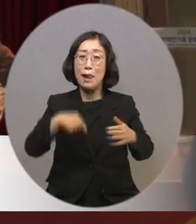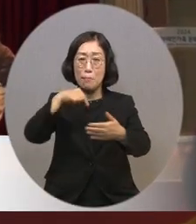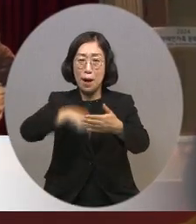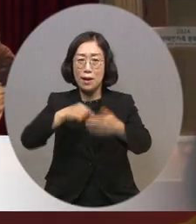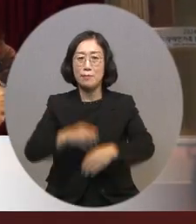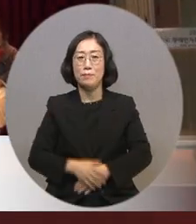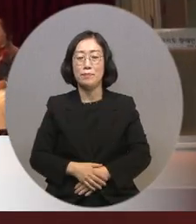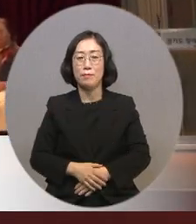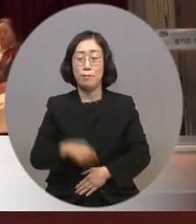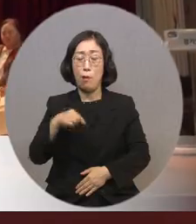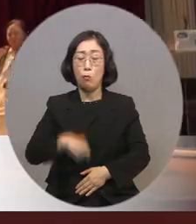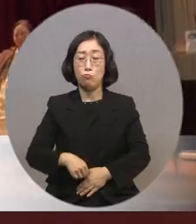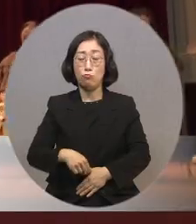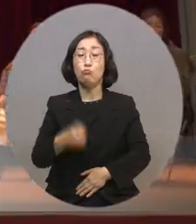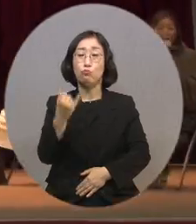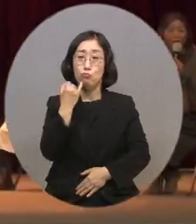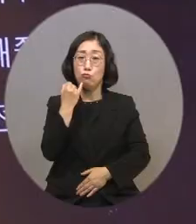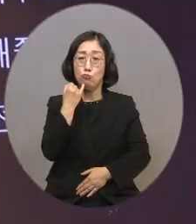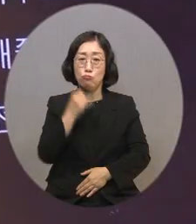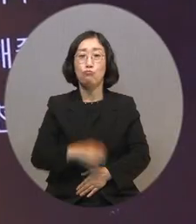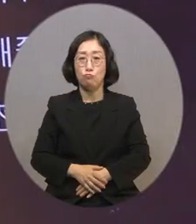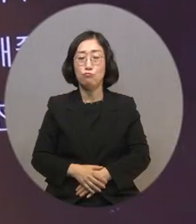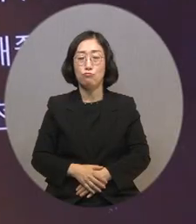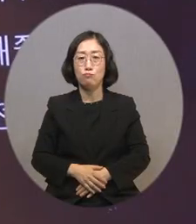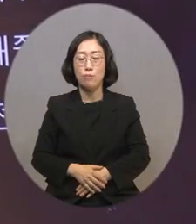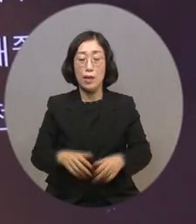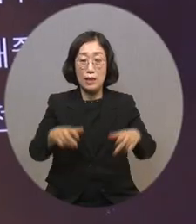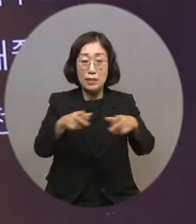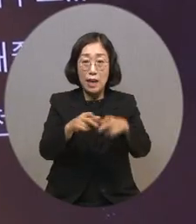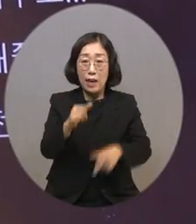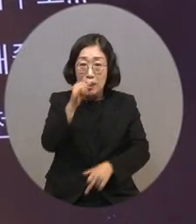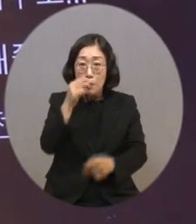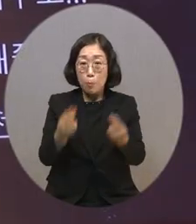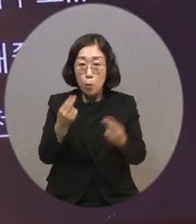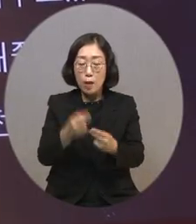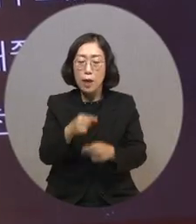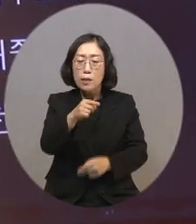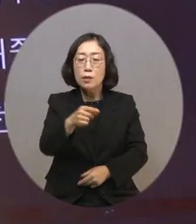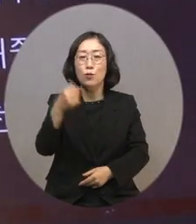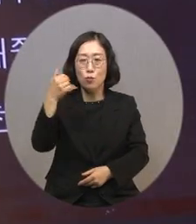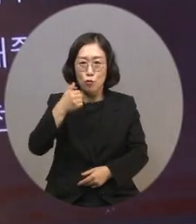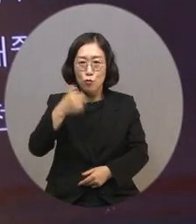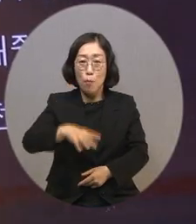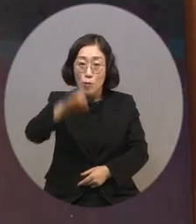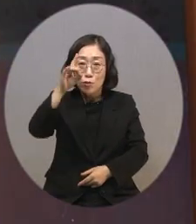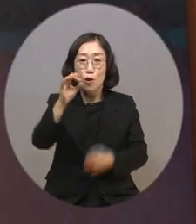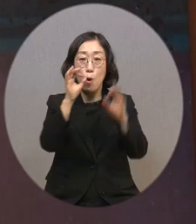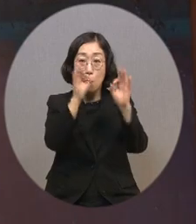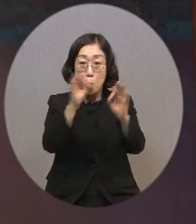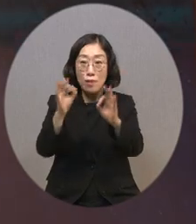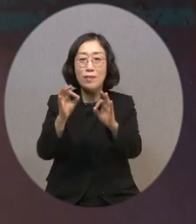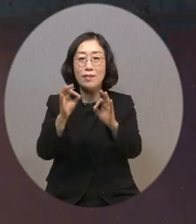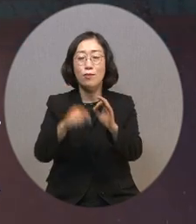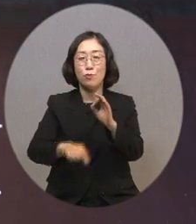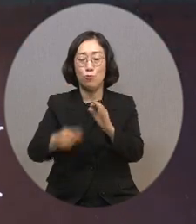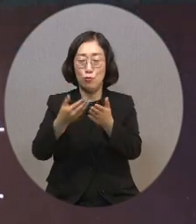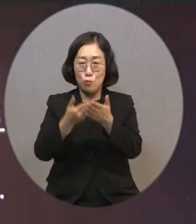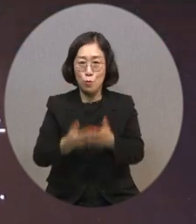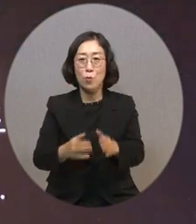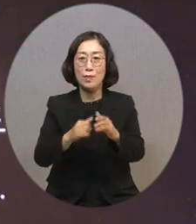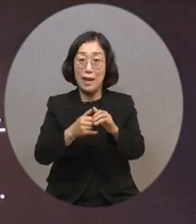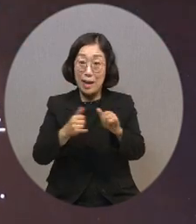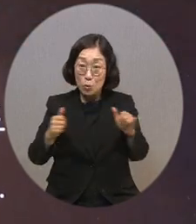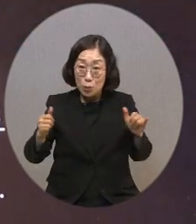나는 아무렇지도 않아. 장애가 있다는 것보다 사람을 먼저 볼 수 있는 세상. 장애 가족들은